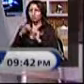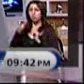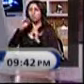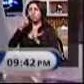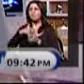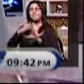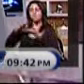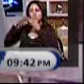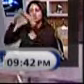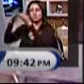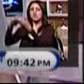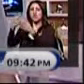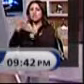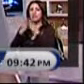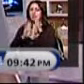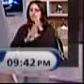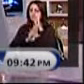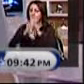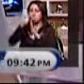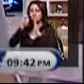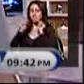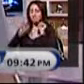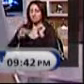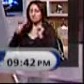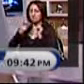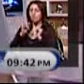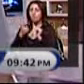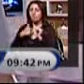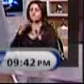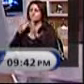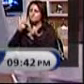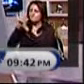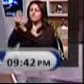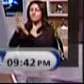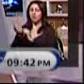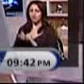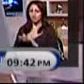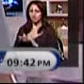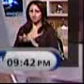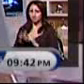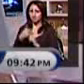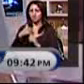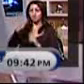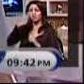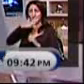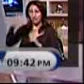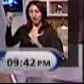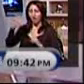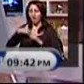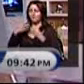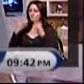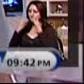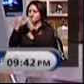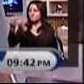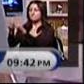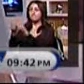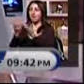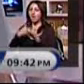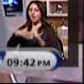بالبلد. واظن ان ده كان الواجب الوطني على اي حد. ويوم ما ندهلنا وكنا من اقصى اليسار الى اقصى